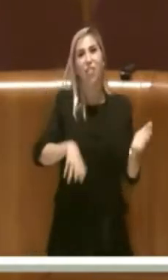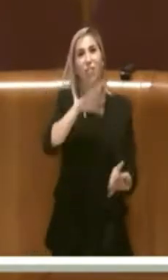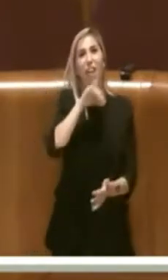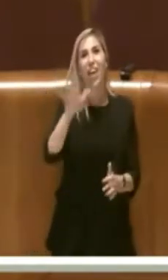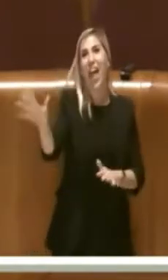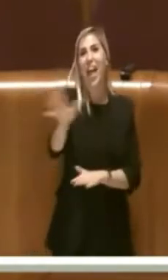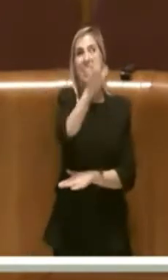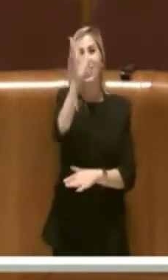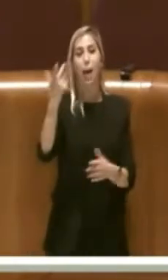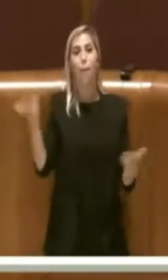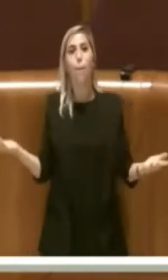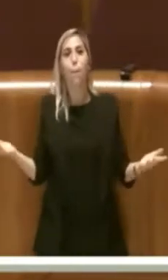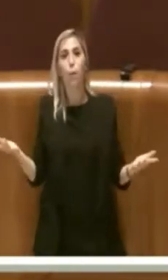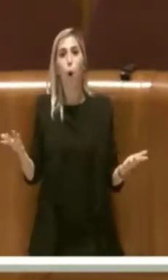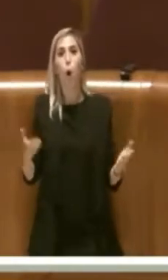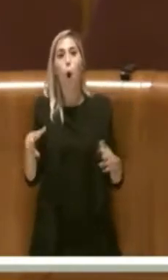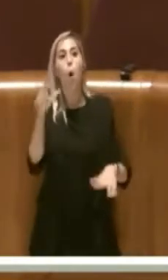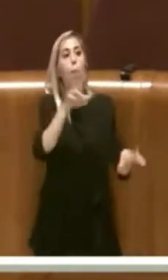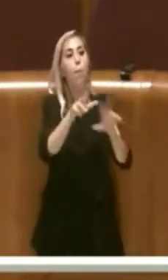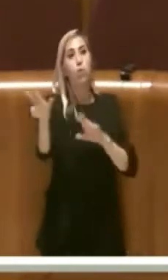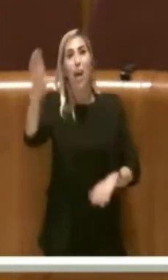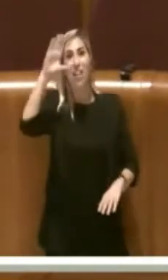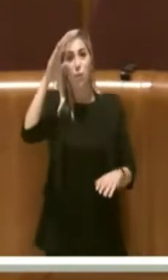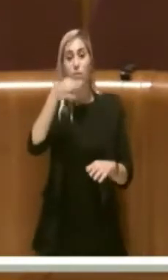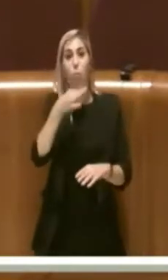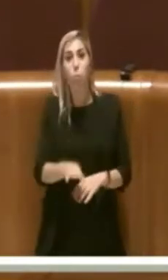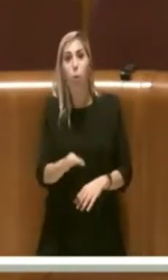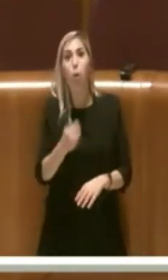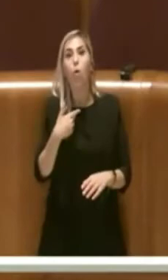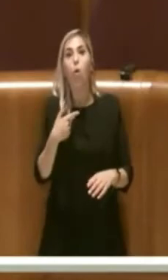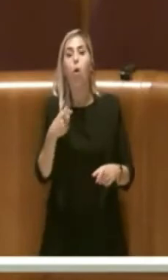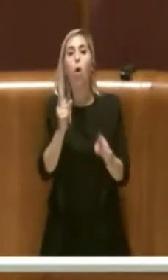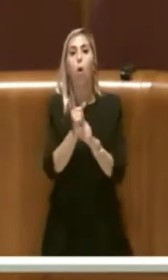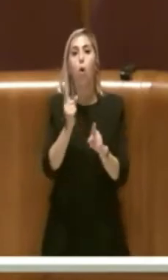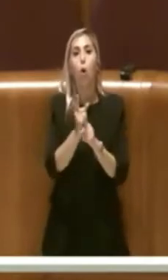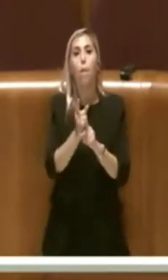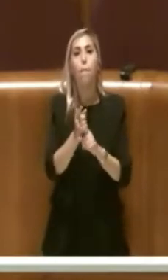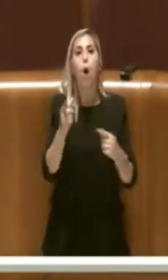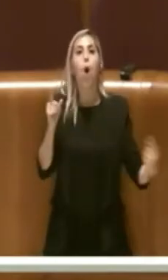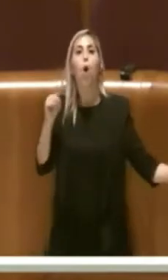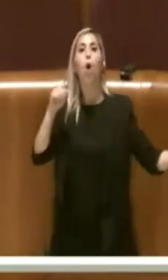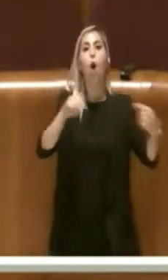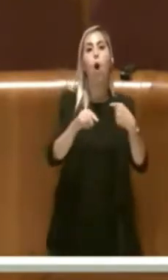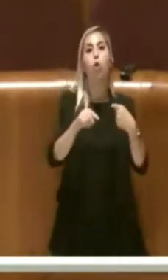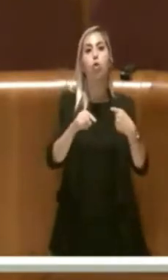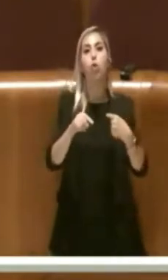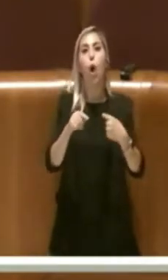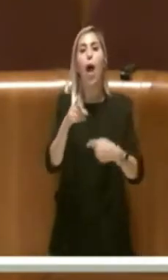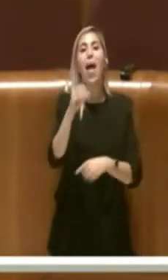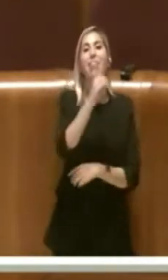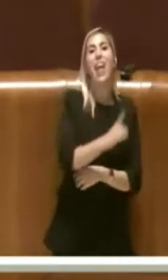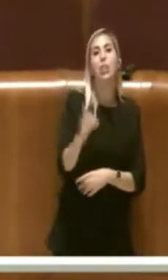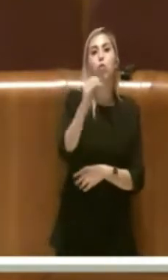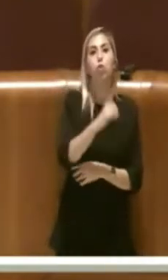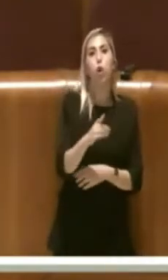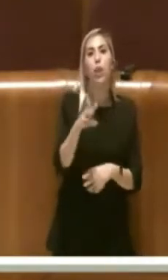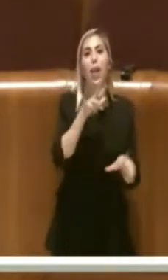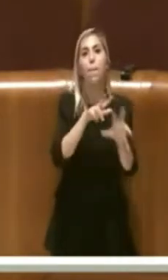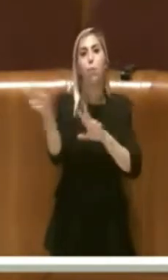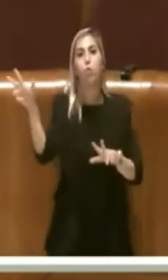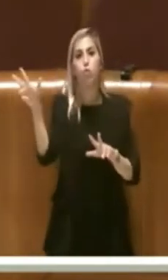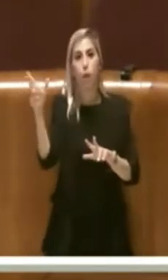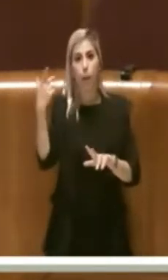esempio fra tanti, e i municipi magari ci ascoltano, sono le controdeduzioni alle osservazioni dei municipi, cosa che